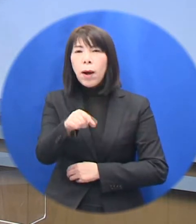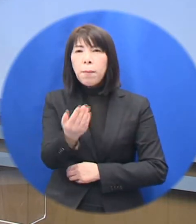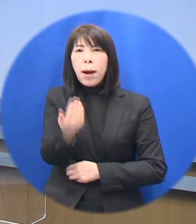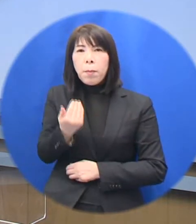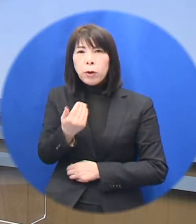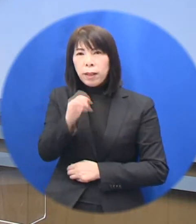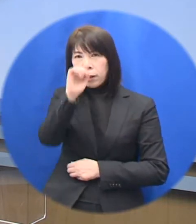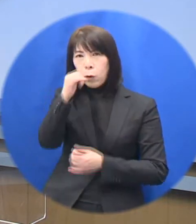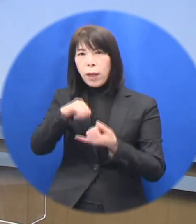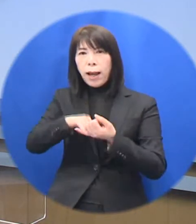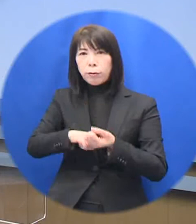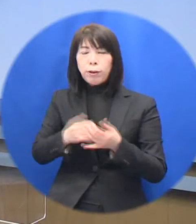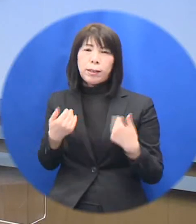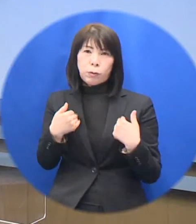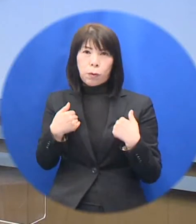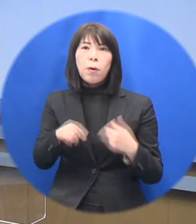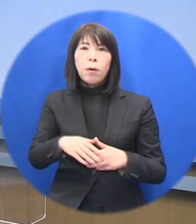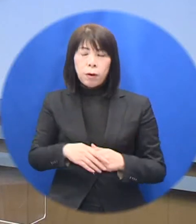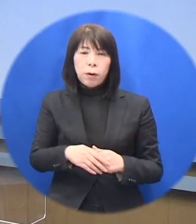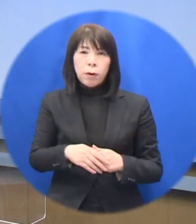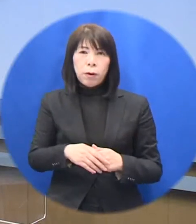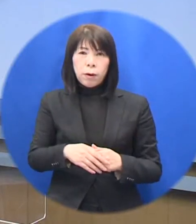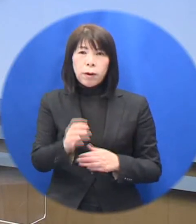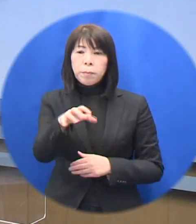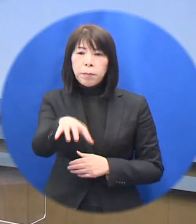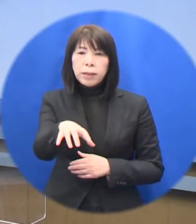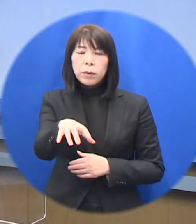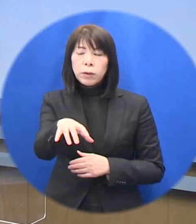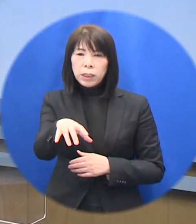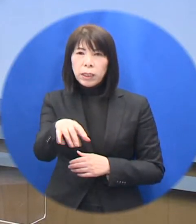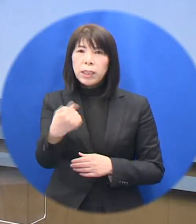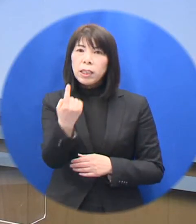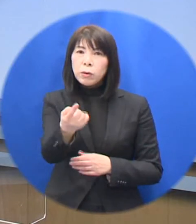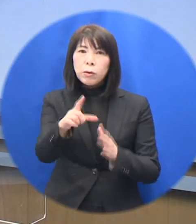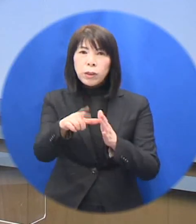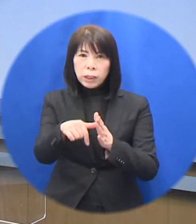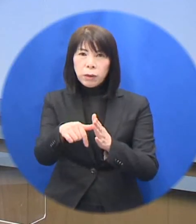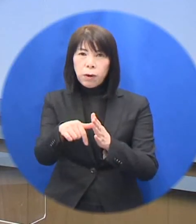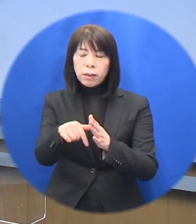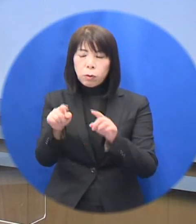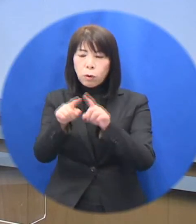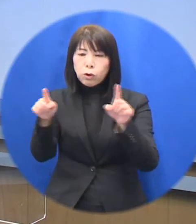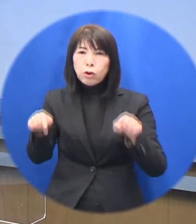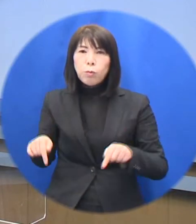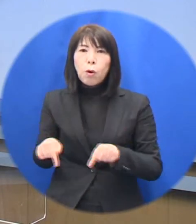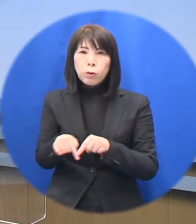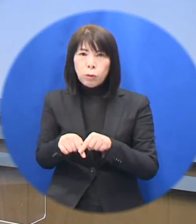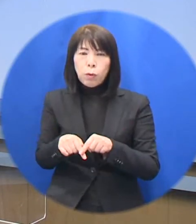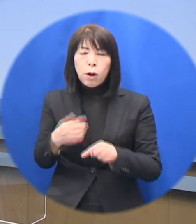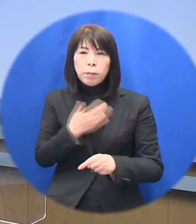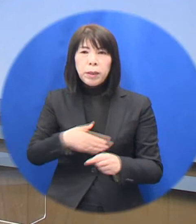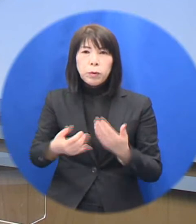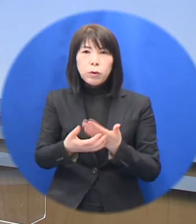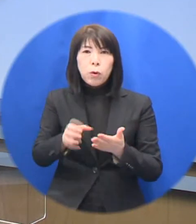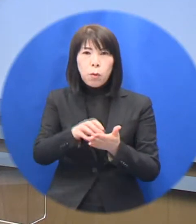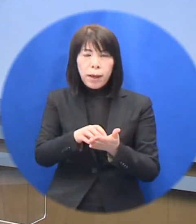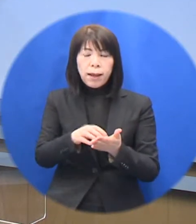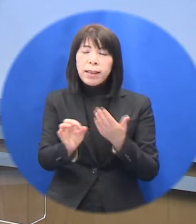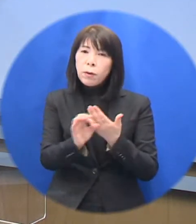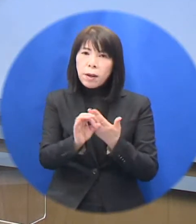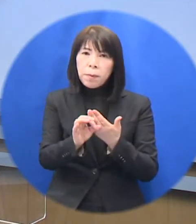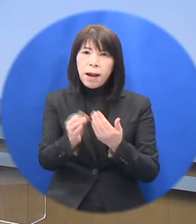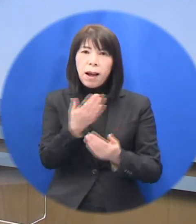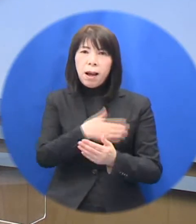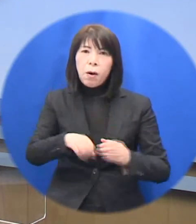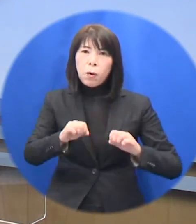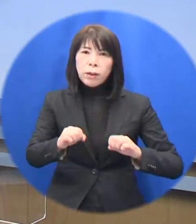ども、その接種会場にはですね、送られてきたクーポン券とそれから身分を証明するものということで、一般的には保険証とか